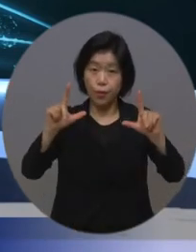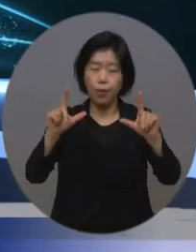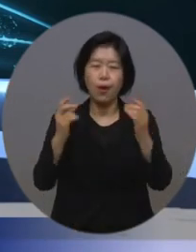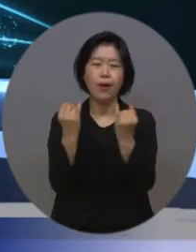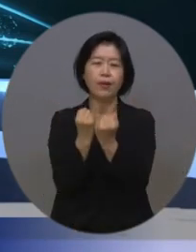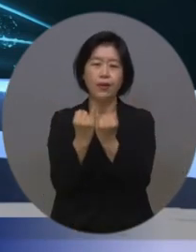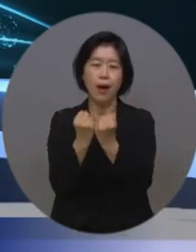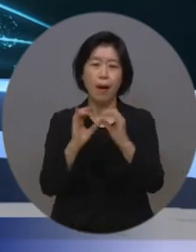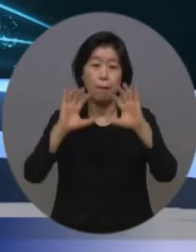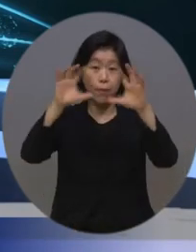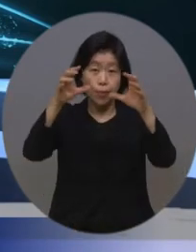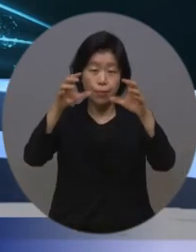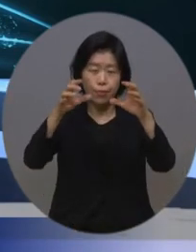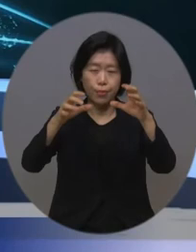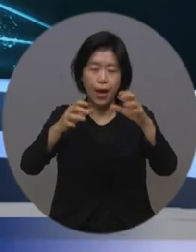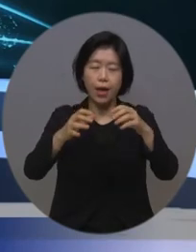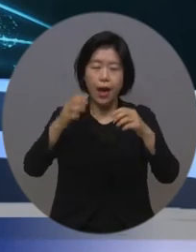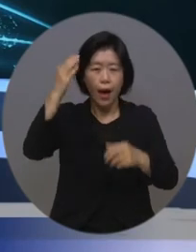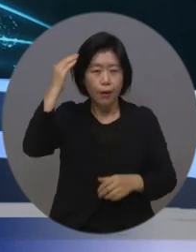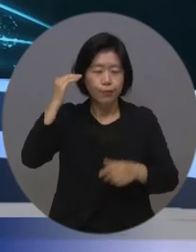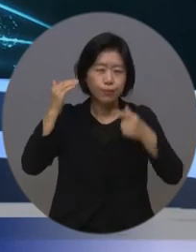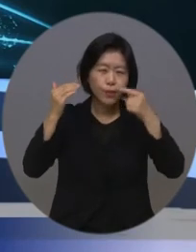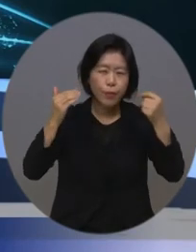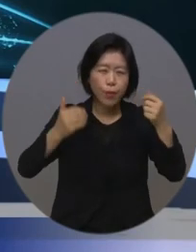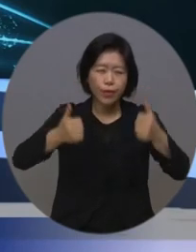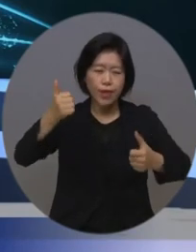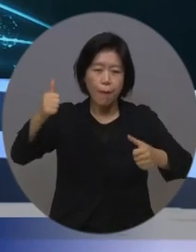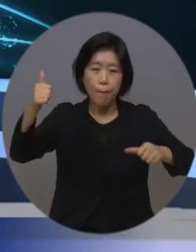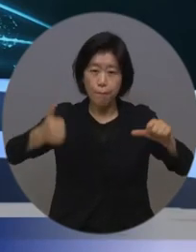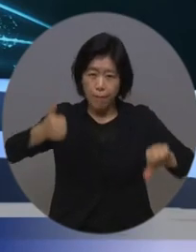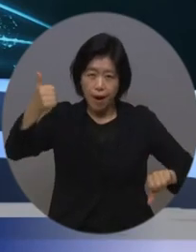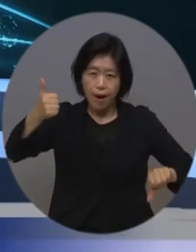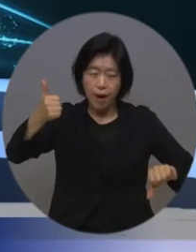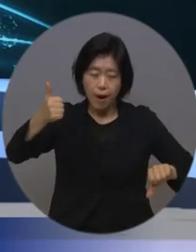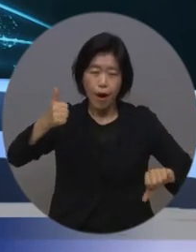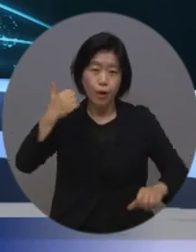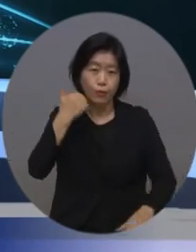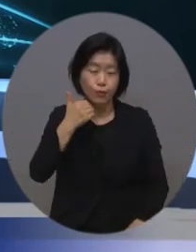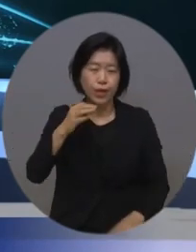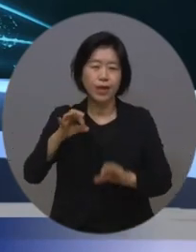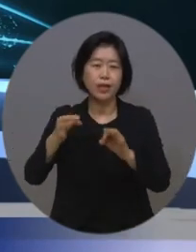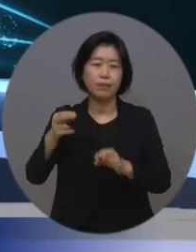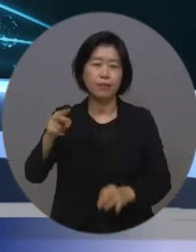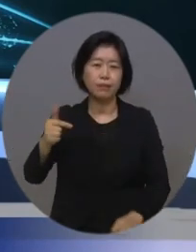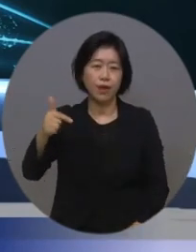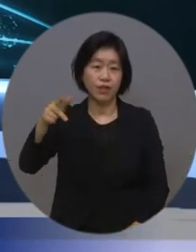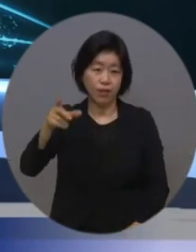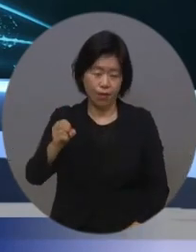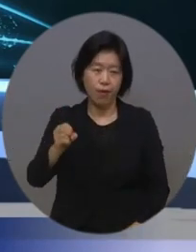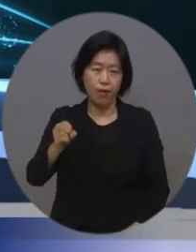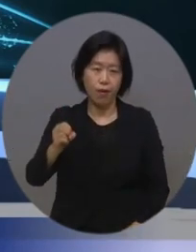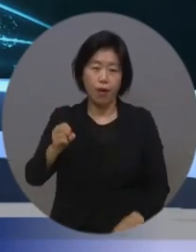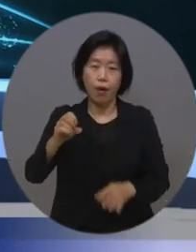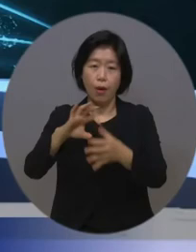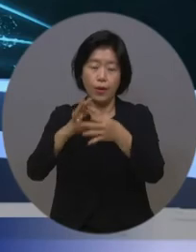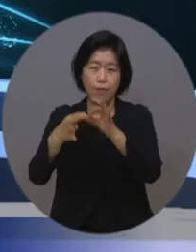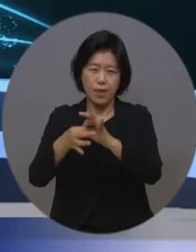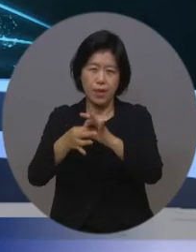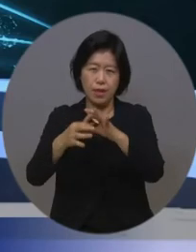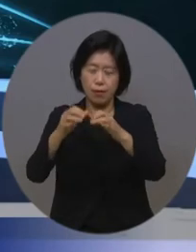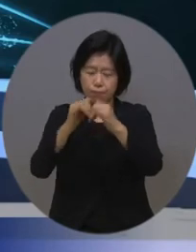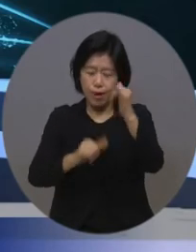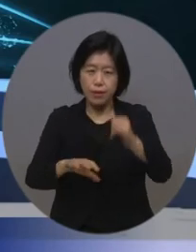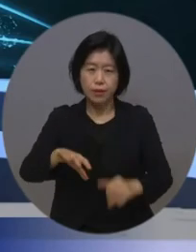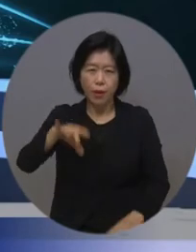여자배구 한일전 승리의 주역 김연경 선수는 올림픽 최초로 4번이나 한 경기에서 30점 이상을 기록한 선수가